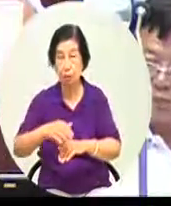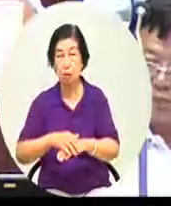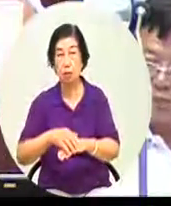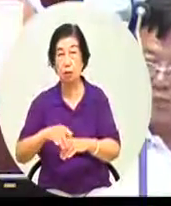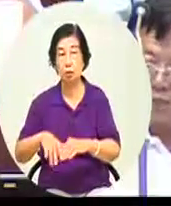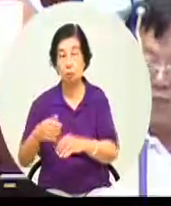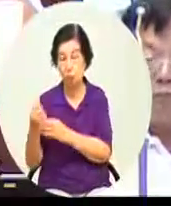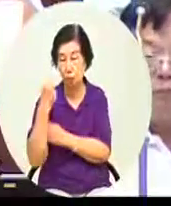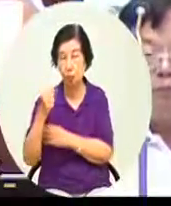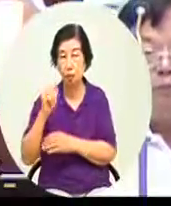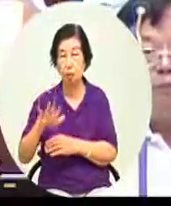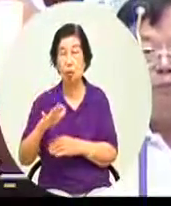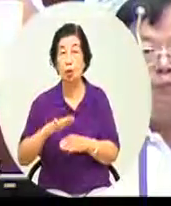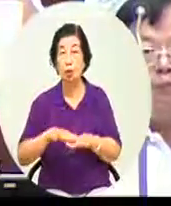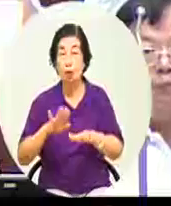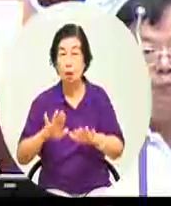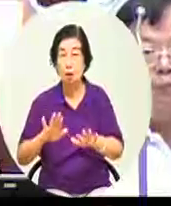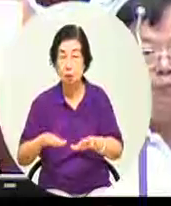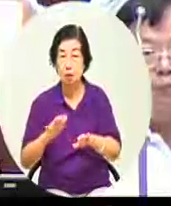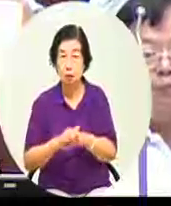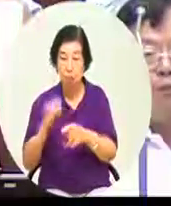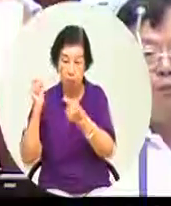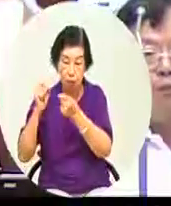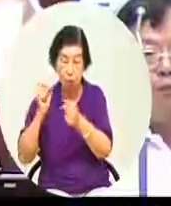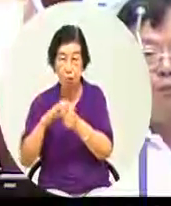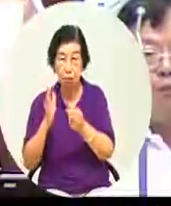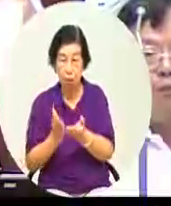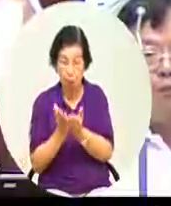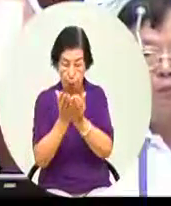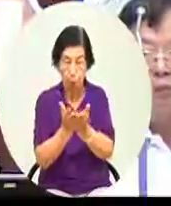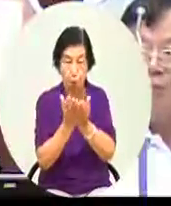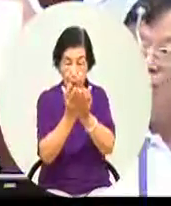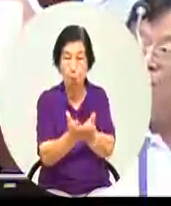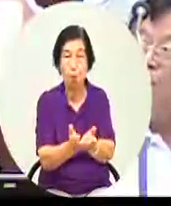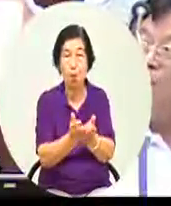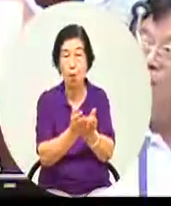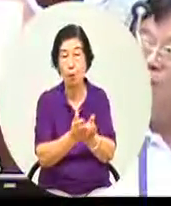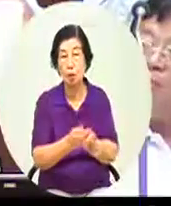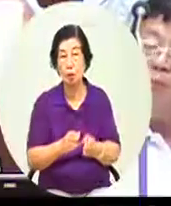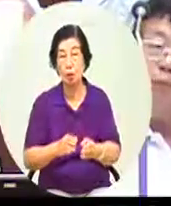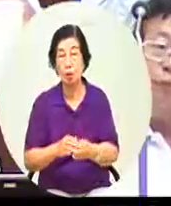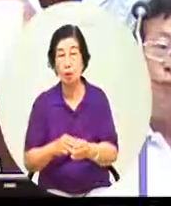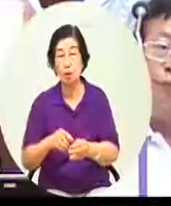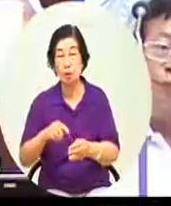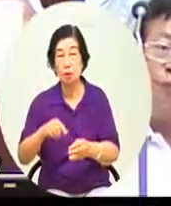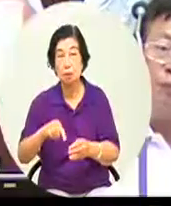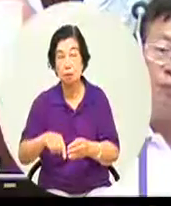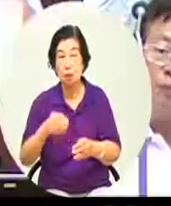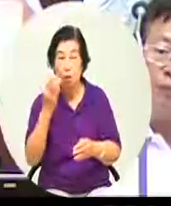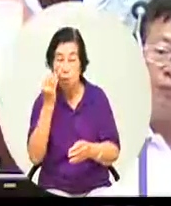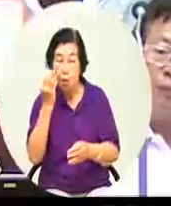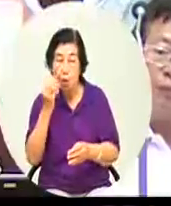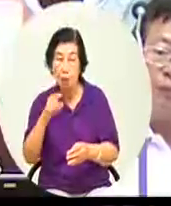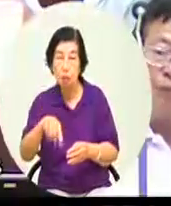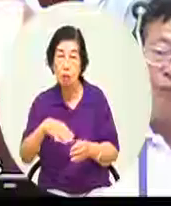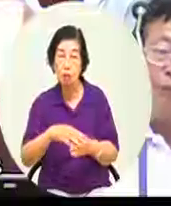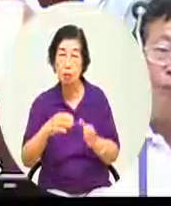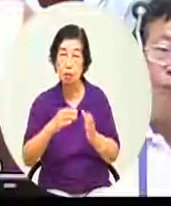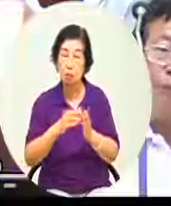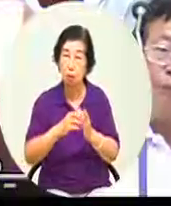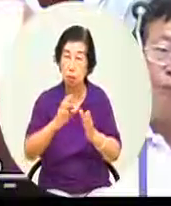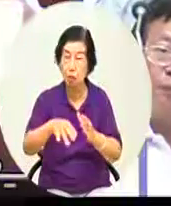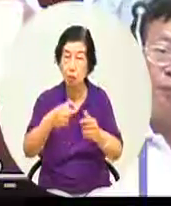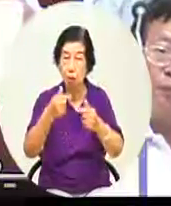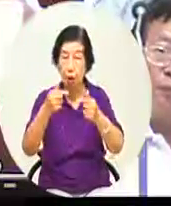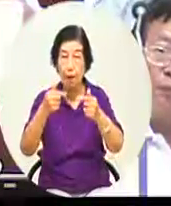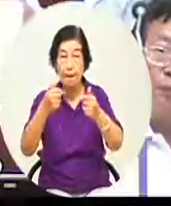泛舟是国家风景区哈，贸管处他们一个活动，但是观光局也在这个部分。我们也推出相关的配套的游程，